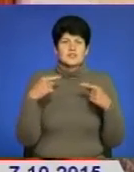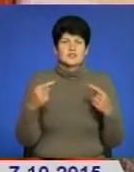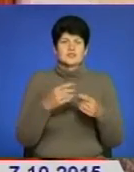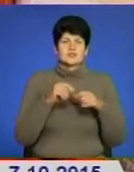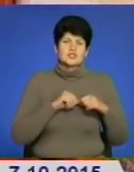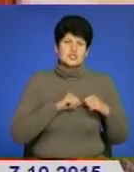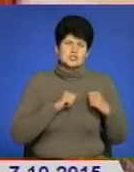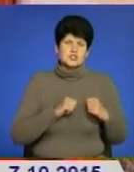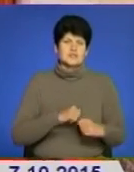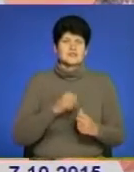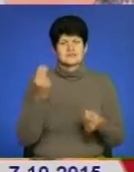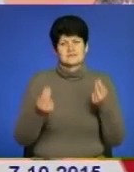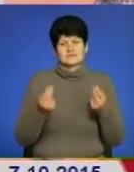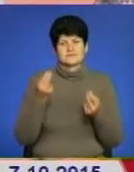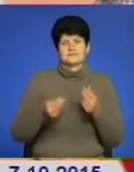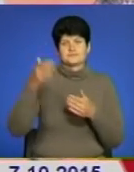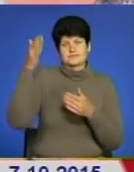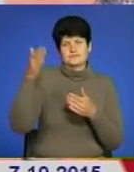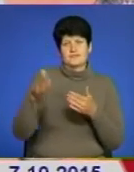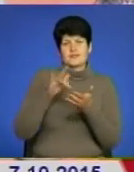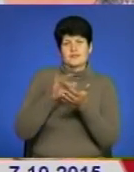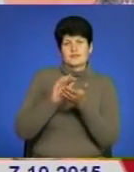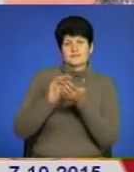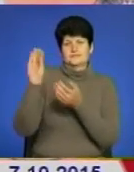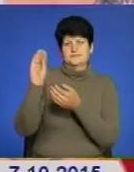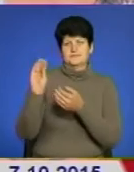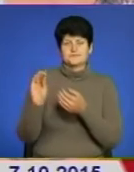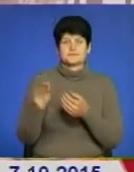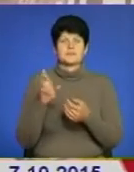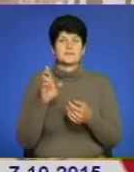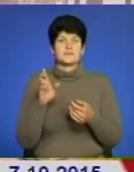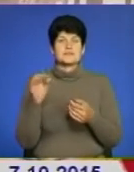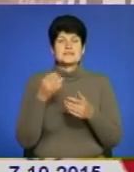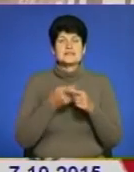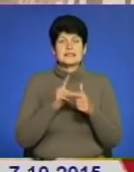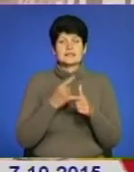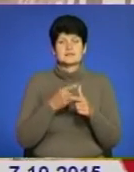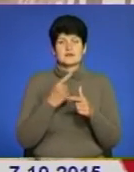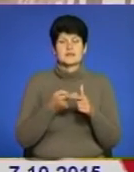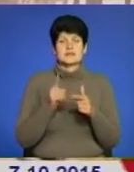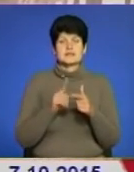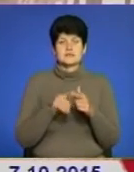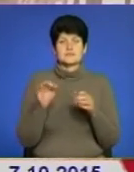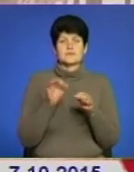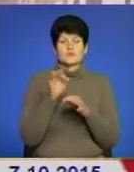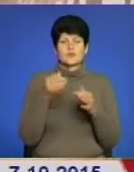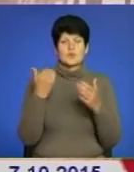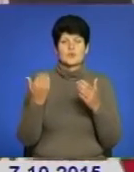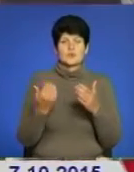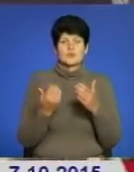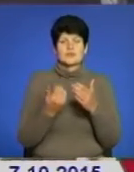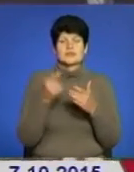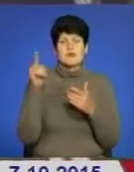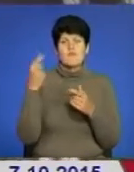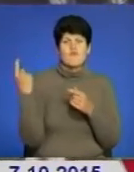побажань заповнили одну із стін у центрі Тернополя. «Before I die» – так назвали цей проект на його батьківщині у Новому Орлеані.